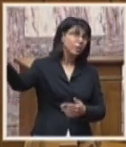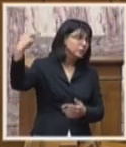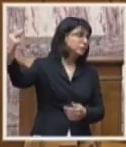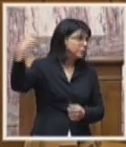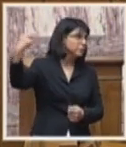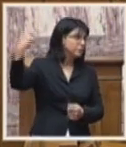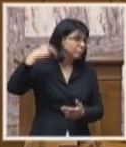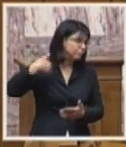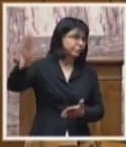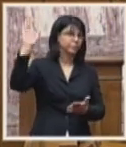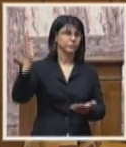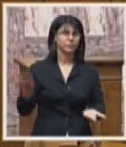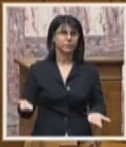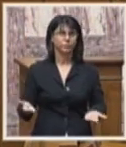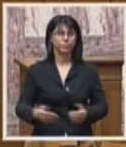κεφάλια μας.